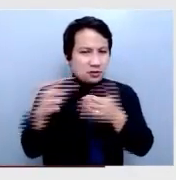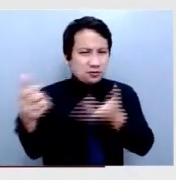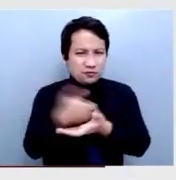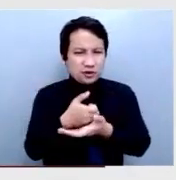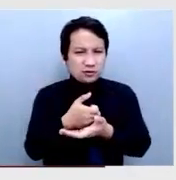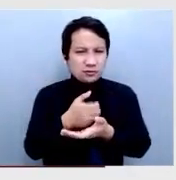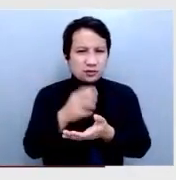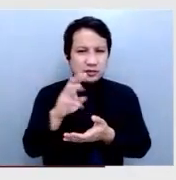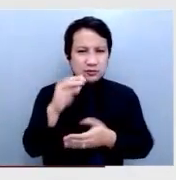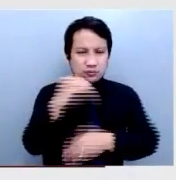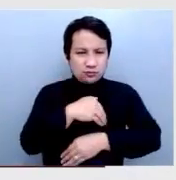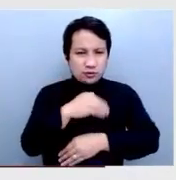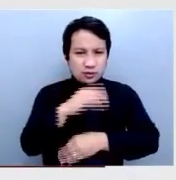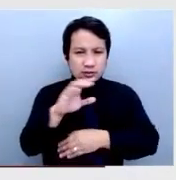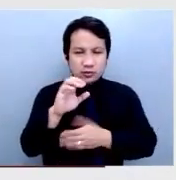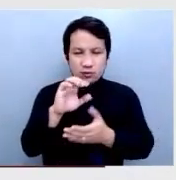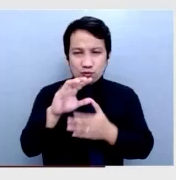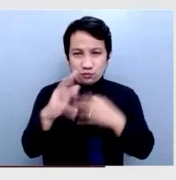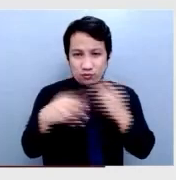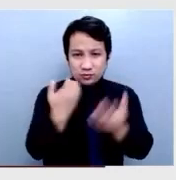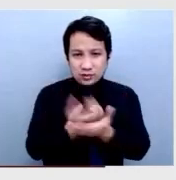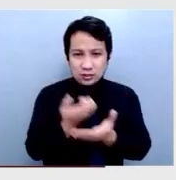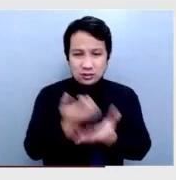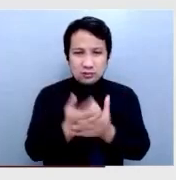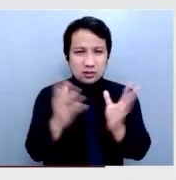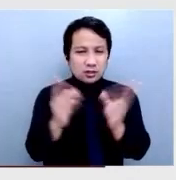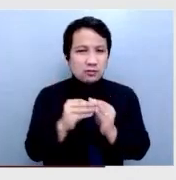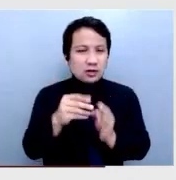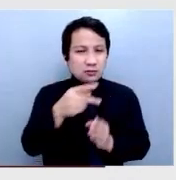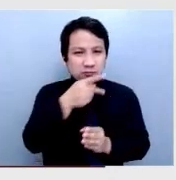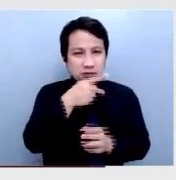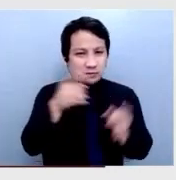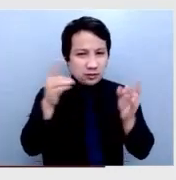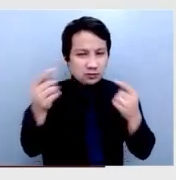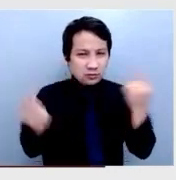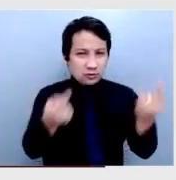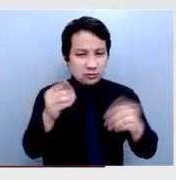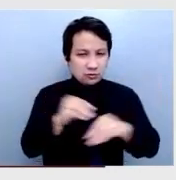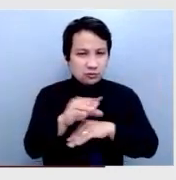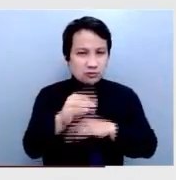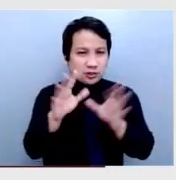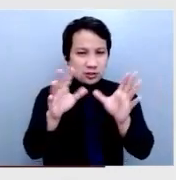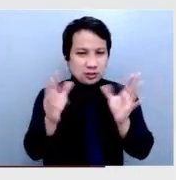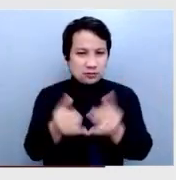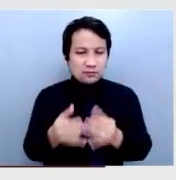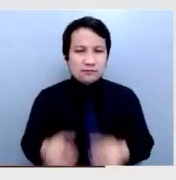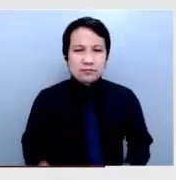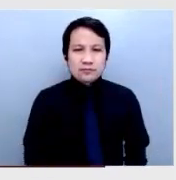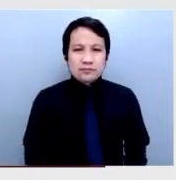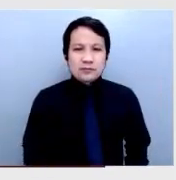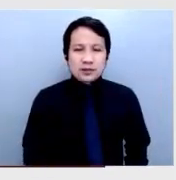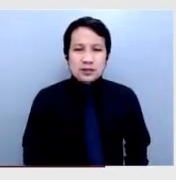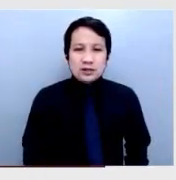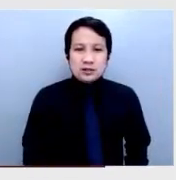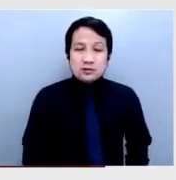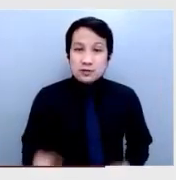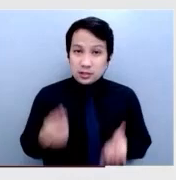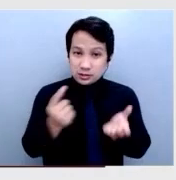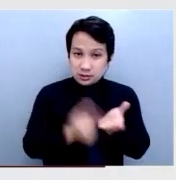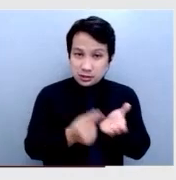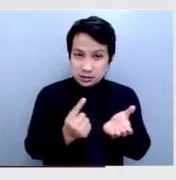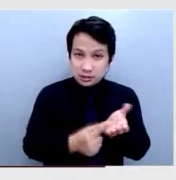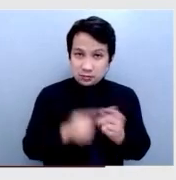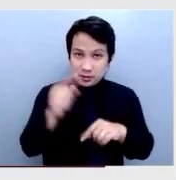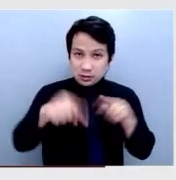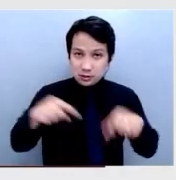Bank, World Economic Forum at mga private risk and consulting companies. Nakabase ang scores nito sa iba't ibang